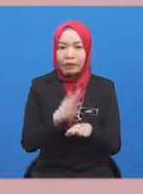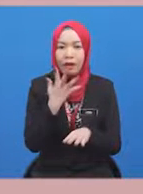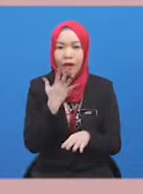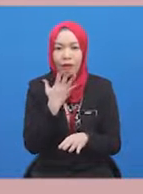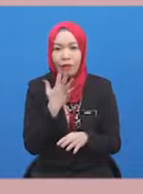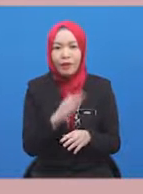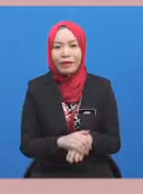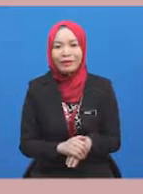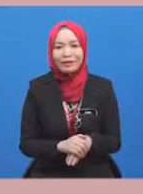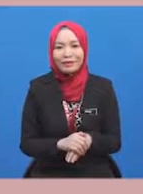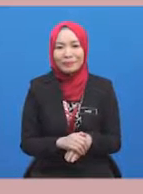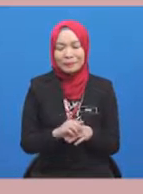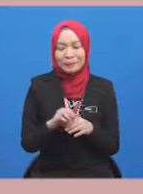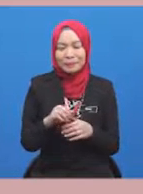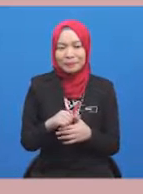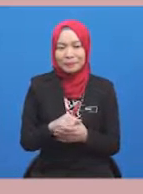warnanya tersendiri.